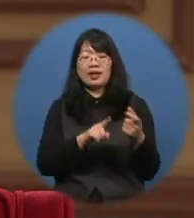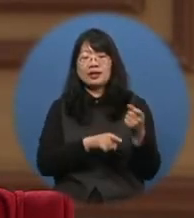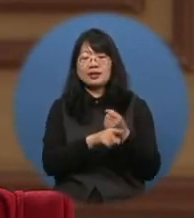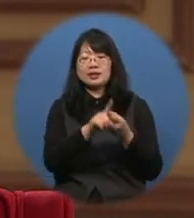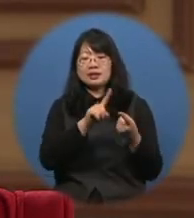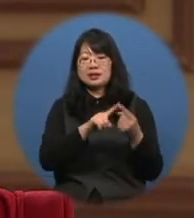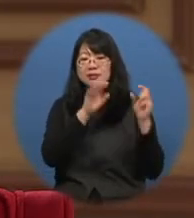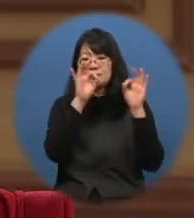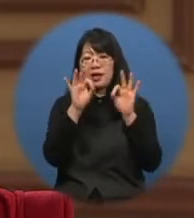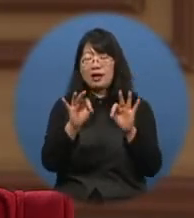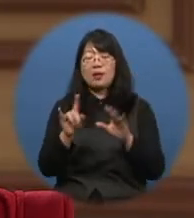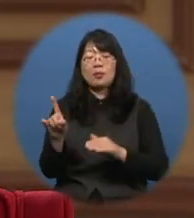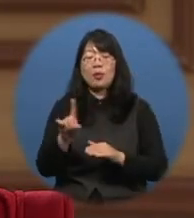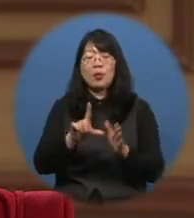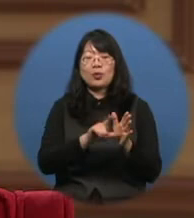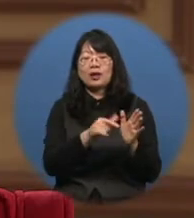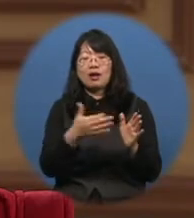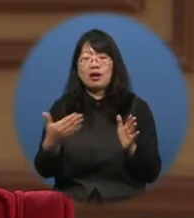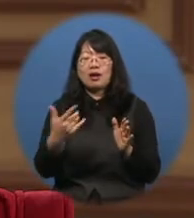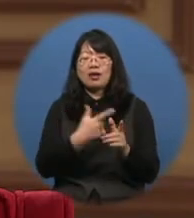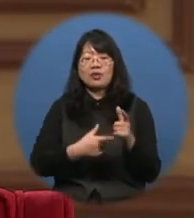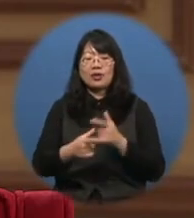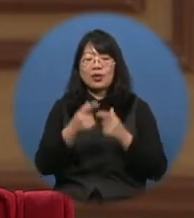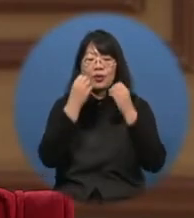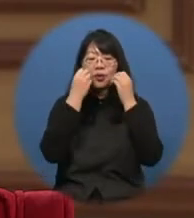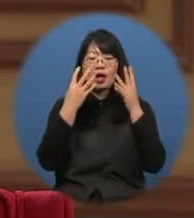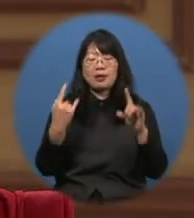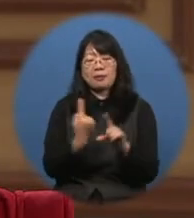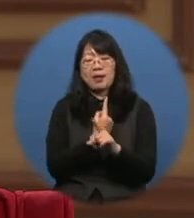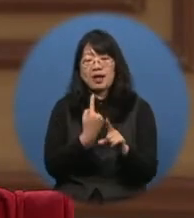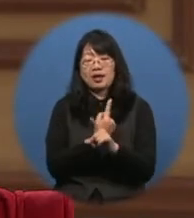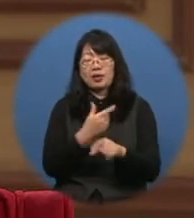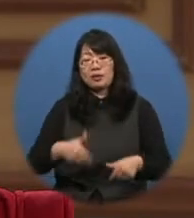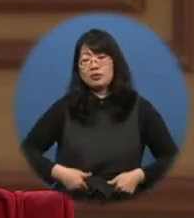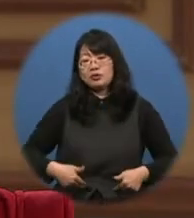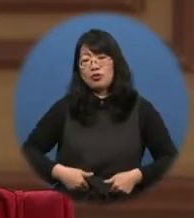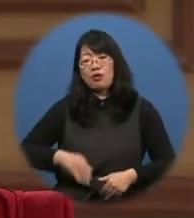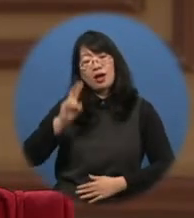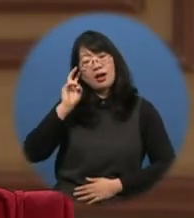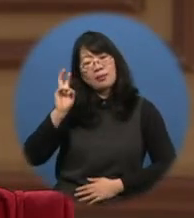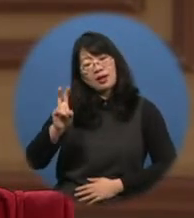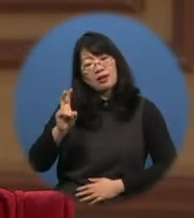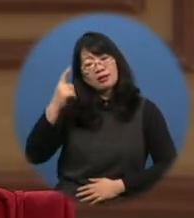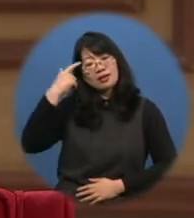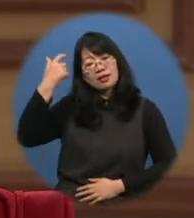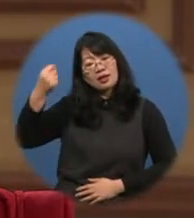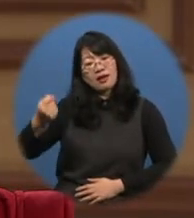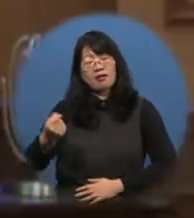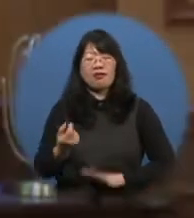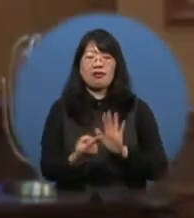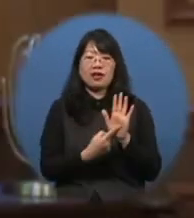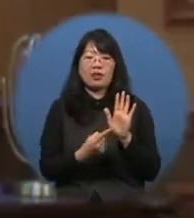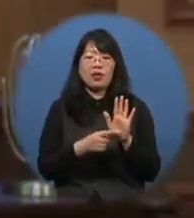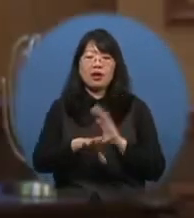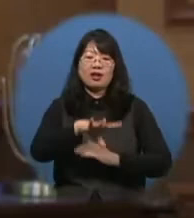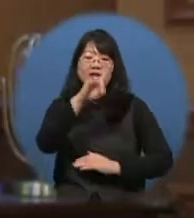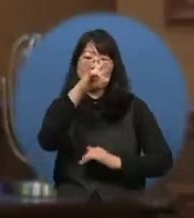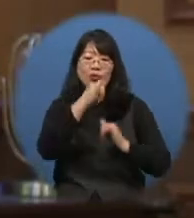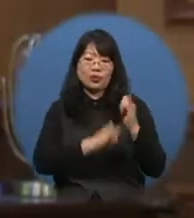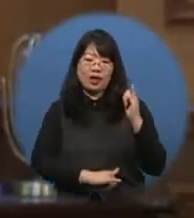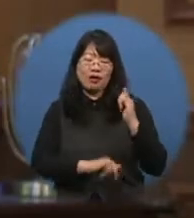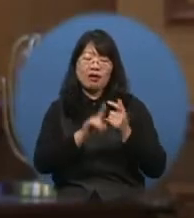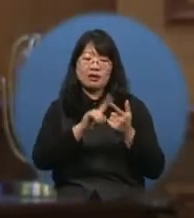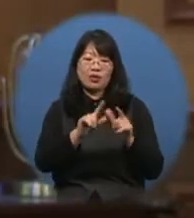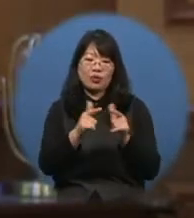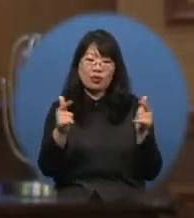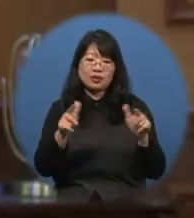정의도 점점 또 새롭게 가다듬어져야 되지 않을까 그런 생각입니다. 광고의 최초 역사 이런